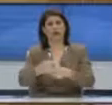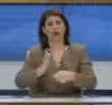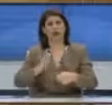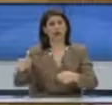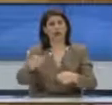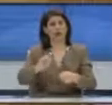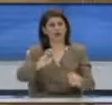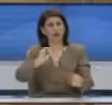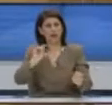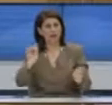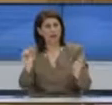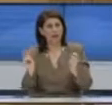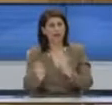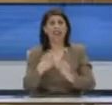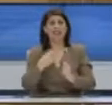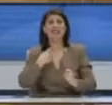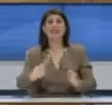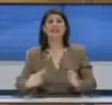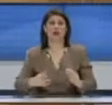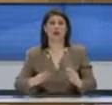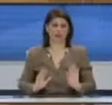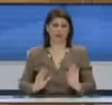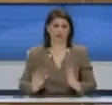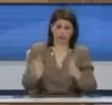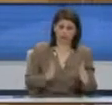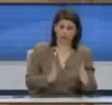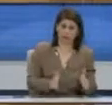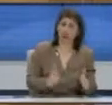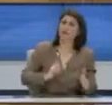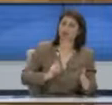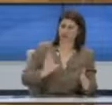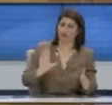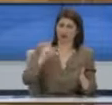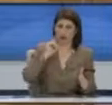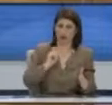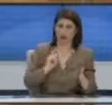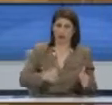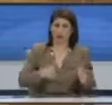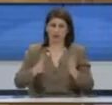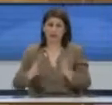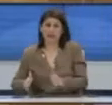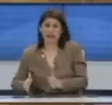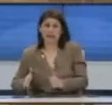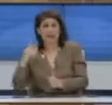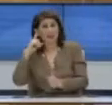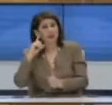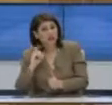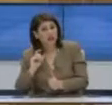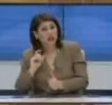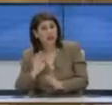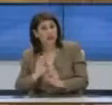μια αναπροσαρμογή συμπεριφορών, οι οποίες από τη μία είναι απολύτως αναμενόμενες, απ' την άλλη γνωρίζουμε